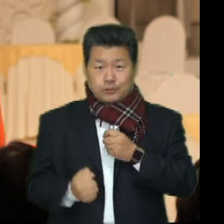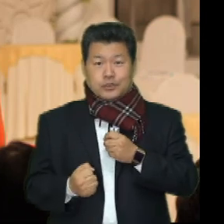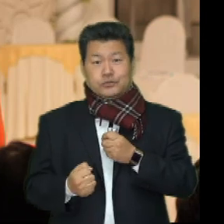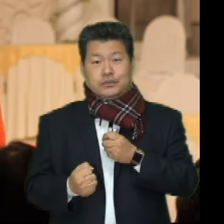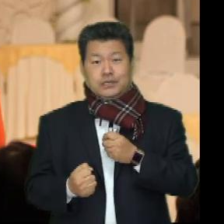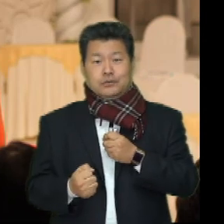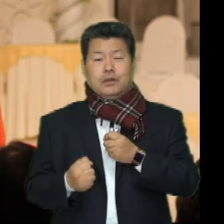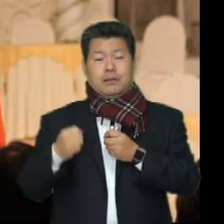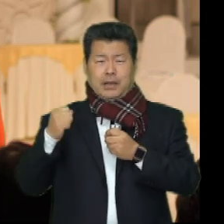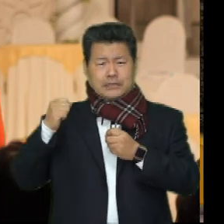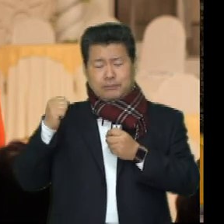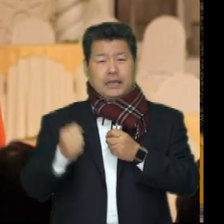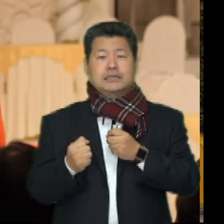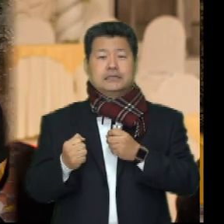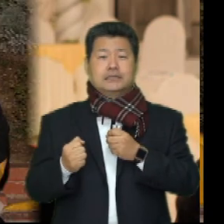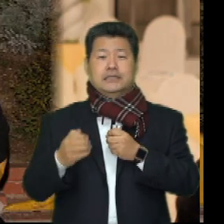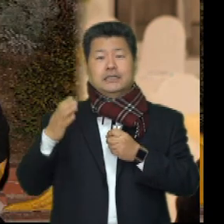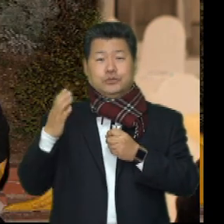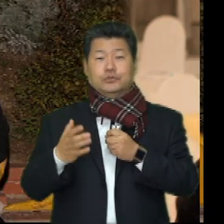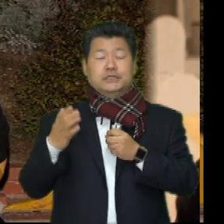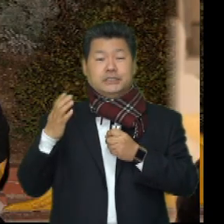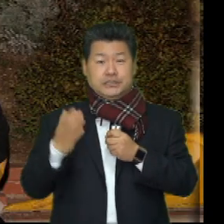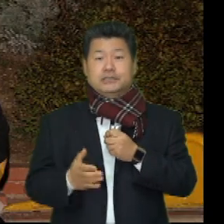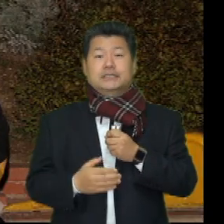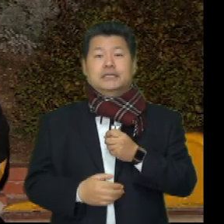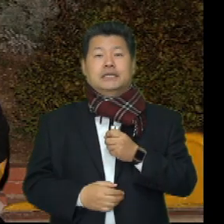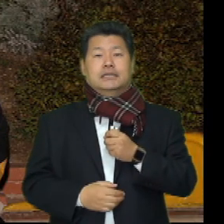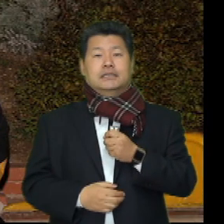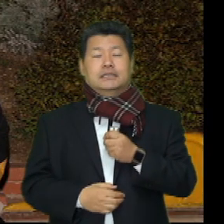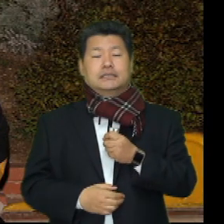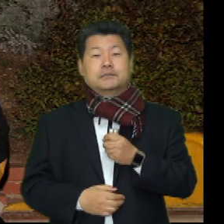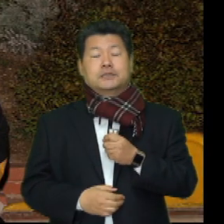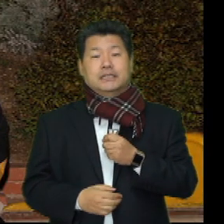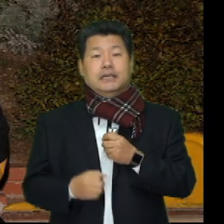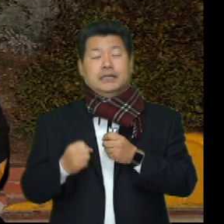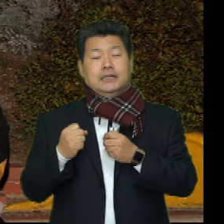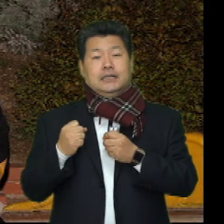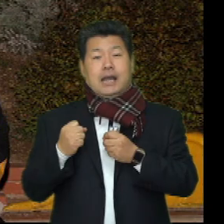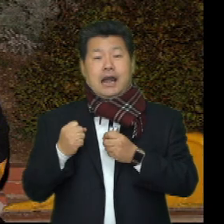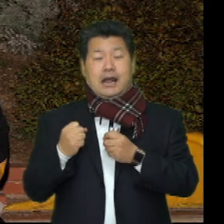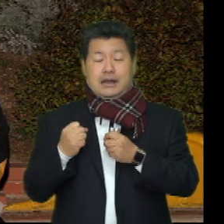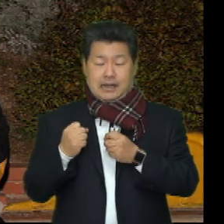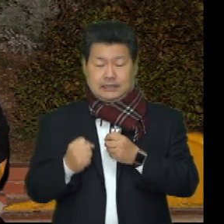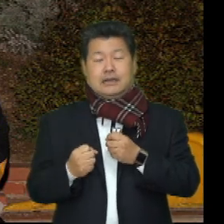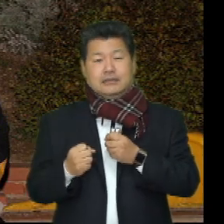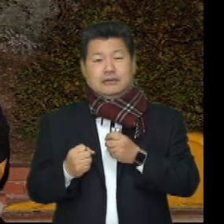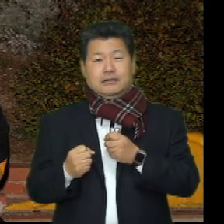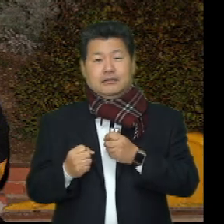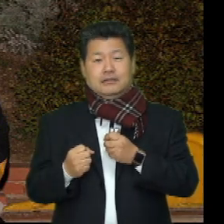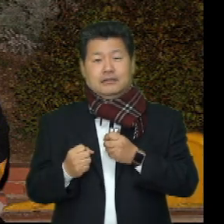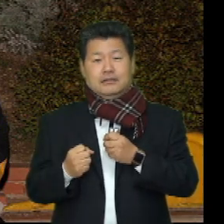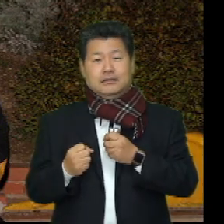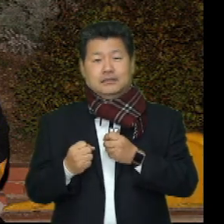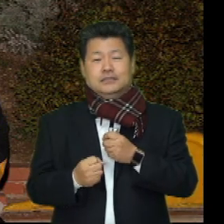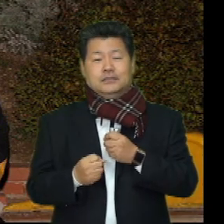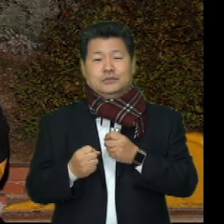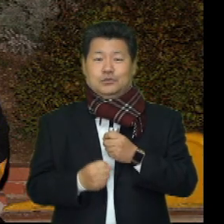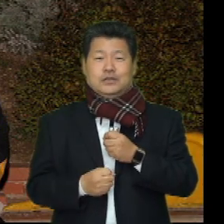중요하고 먹어보는 게 중요하고 맛을 봐야지 이게 좋은지 싫은지 여러분들이 알 거라는 거